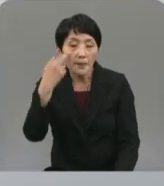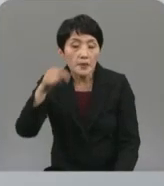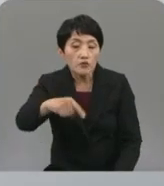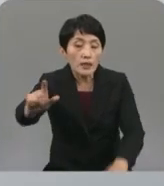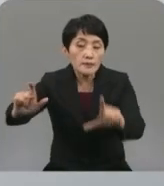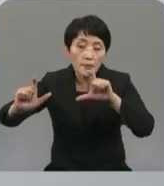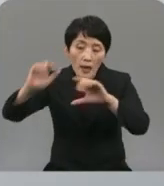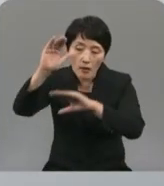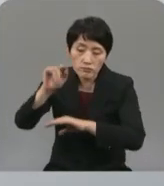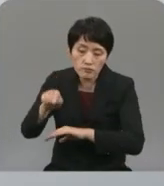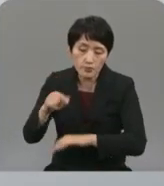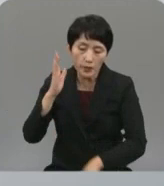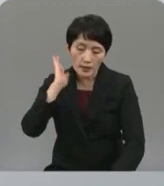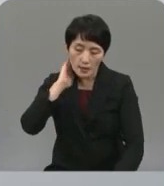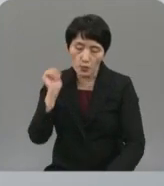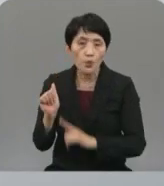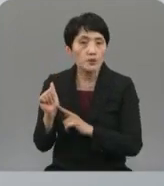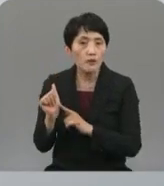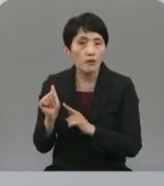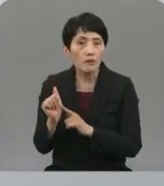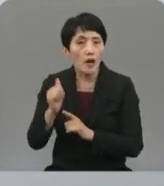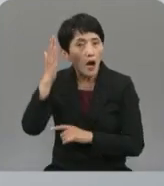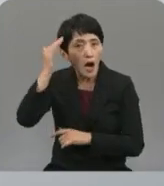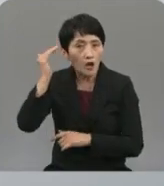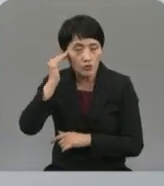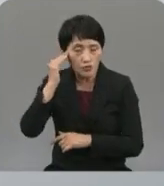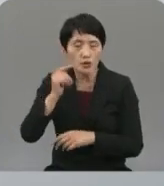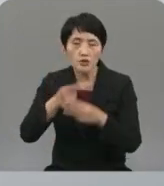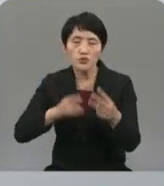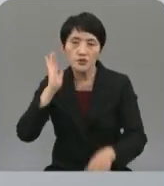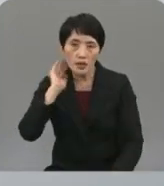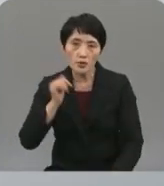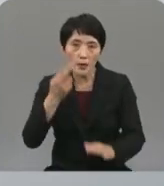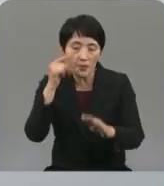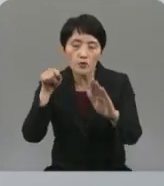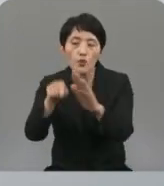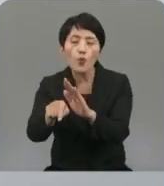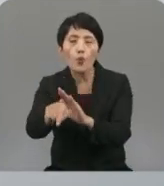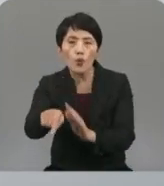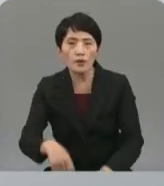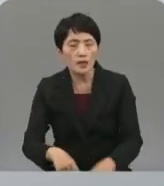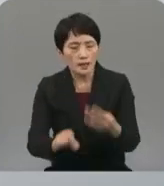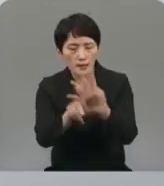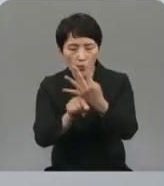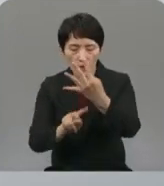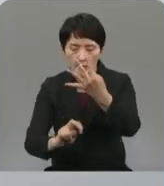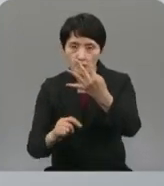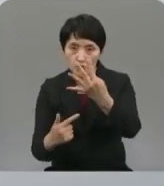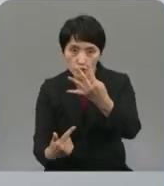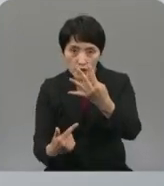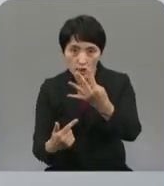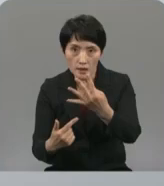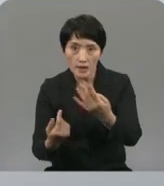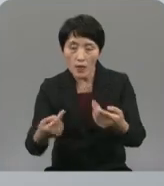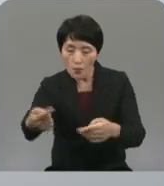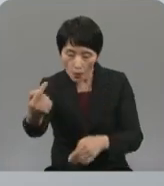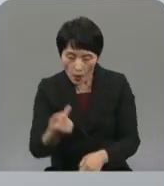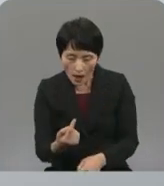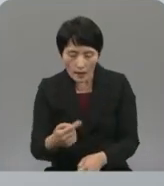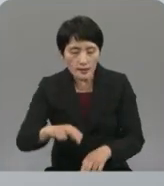absolvieren das gab die präsidiale chefssekretärin veröffentlichkeitsarbeit Kim inher am Dienstag bekannt